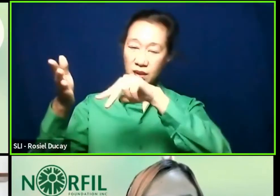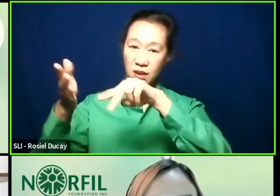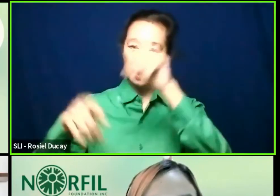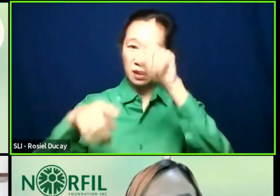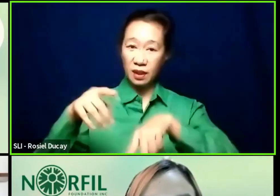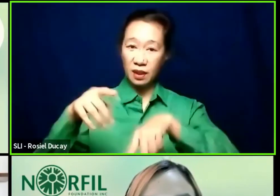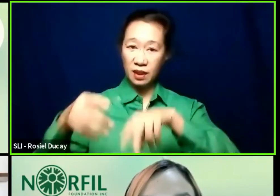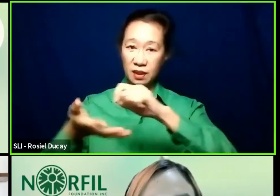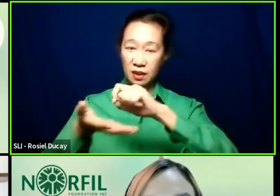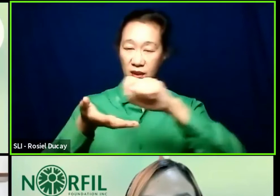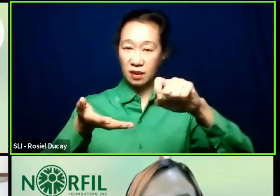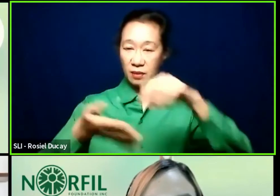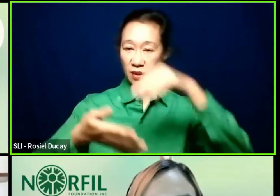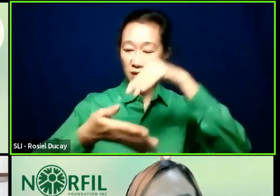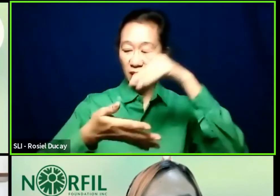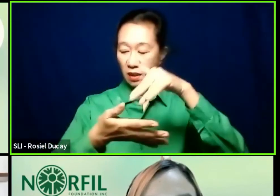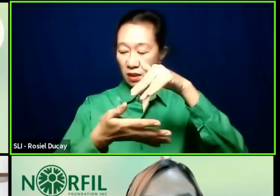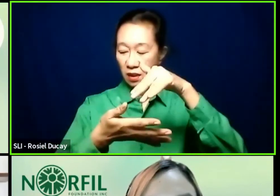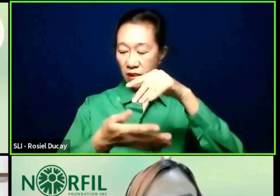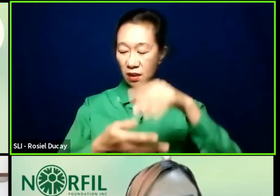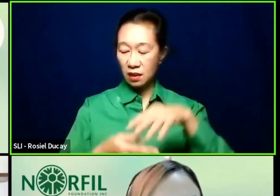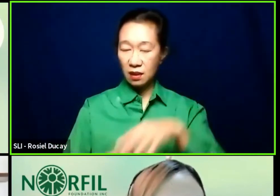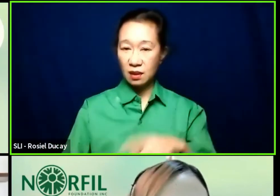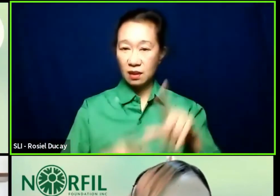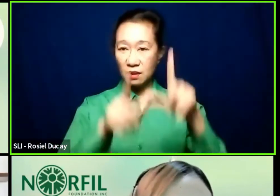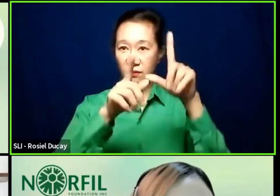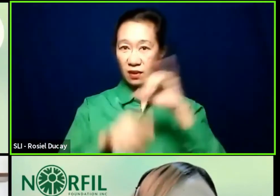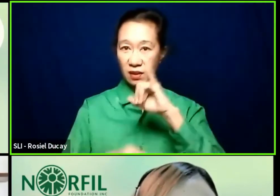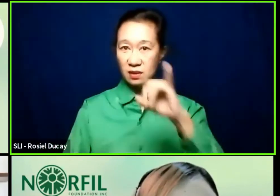nakakasulat. Nag-aaral naman po siya, and ang level niya ay